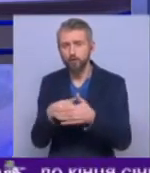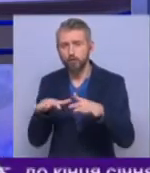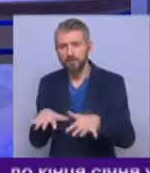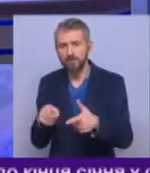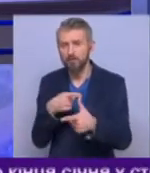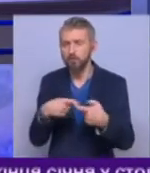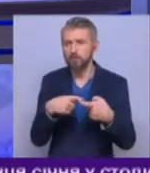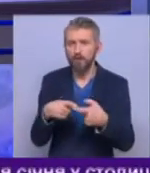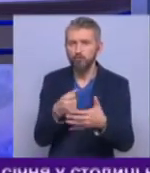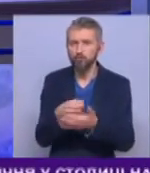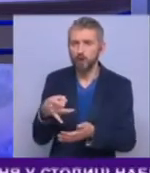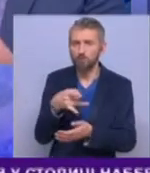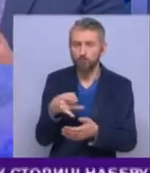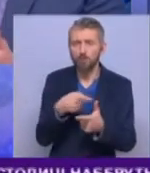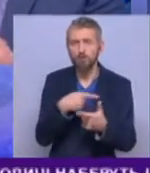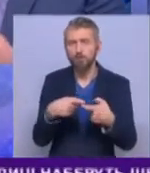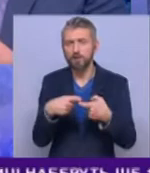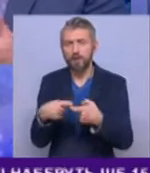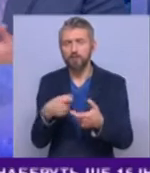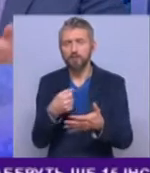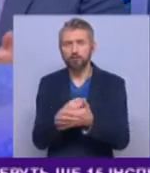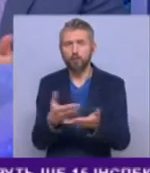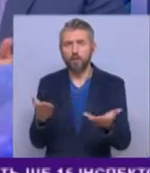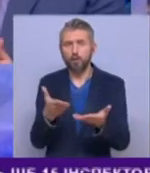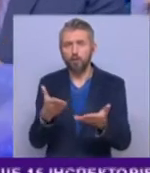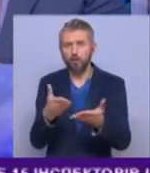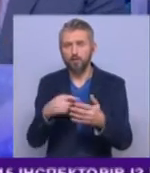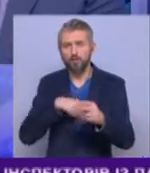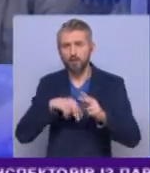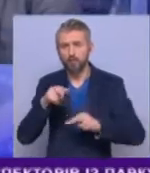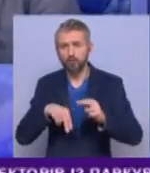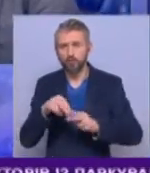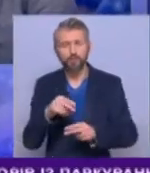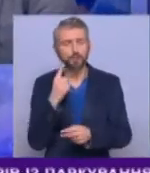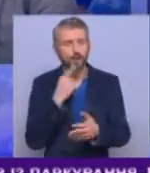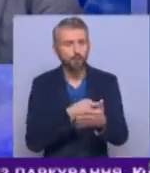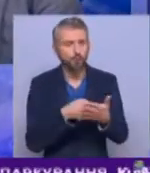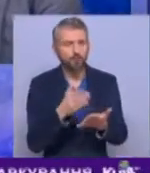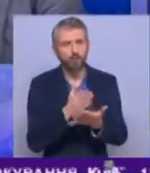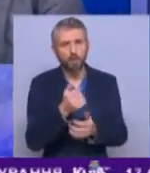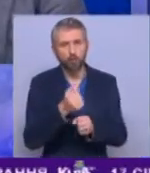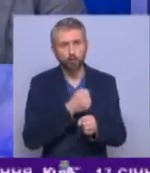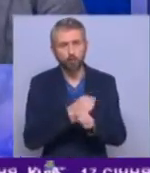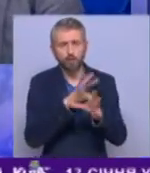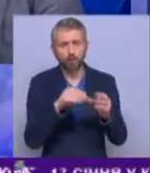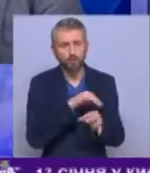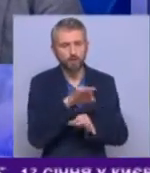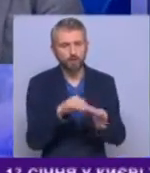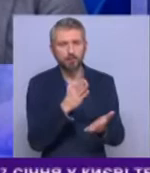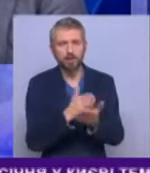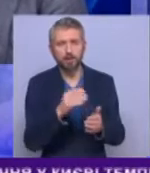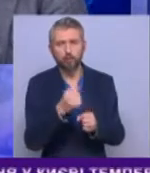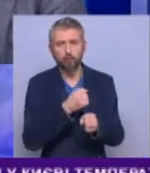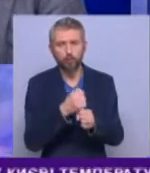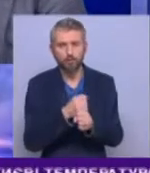або прив'язані до району, або прив'язані до якогось настрою. Наголошую, є розроблена комплексна схема, є також